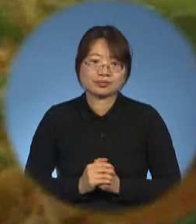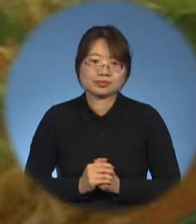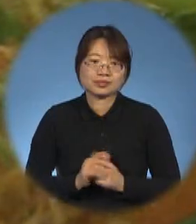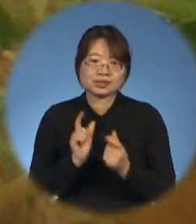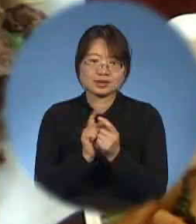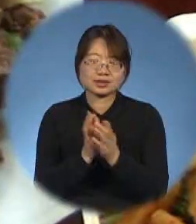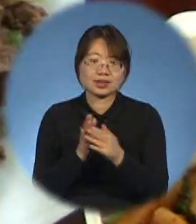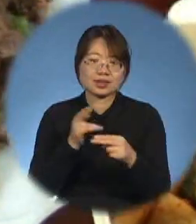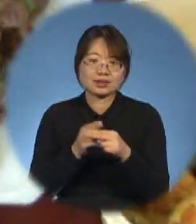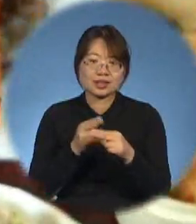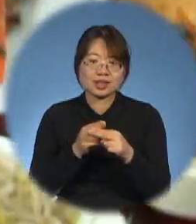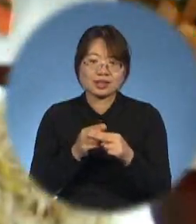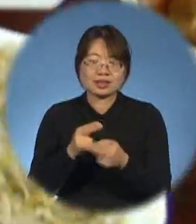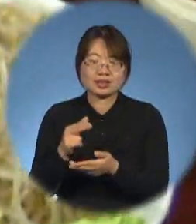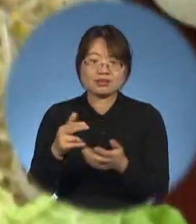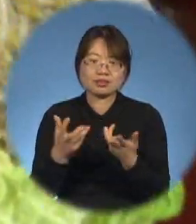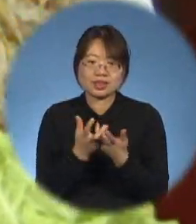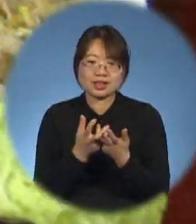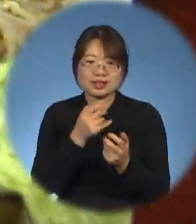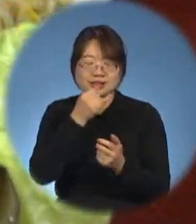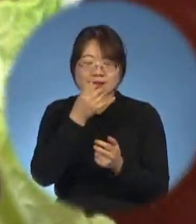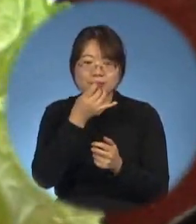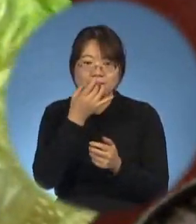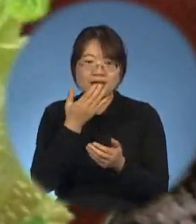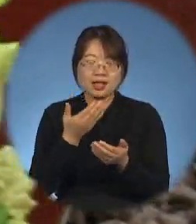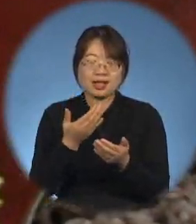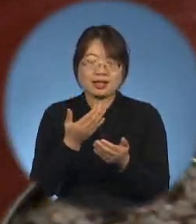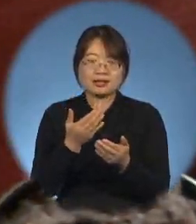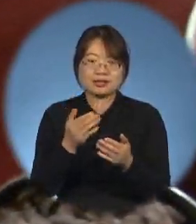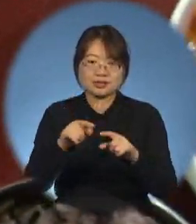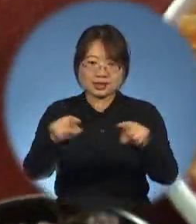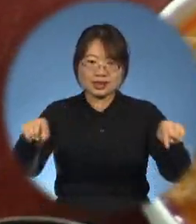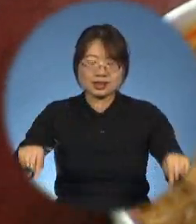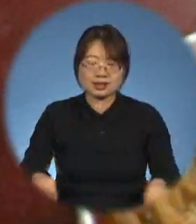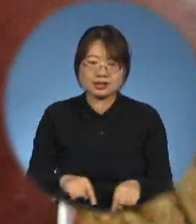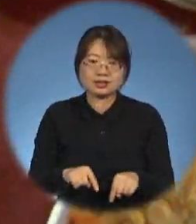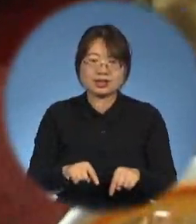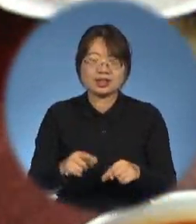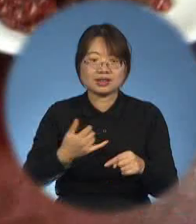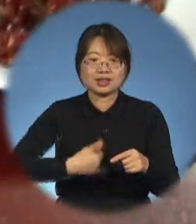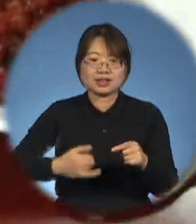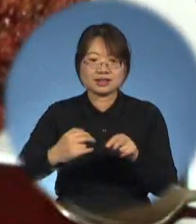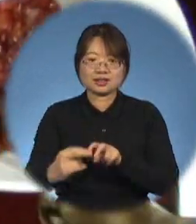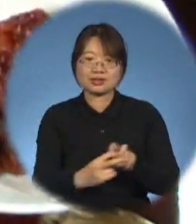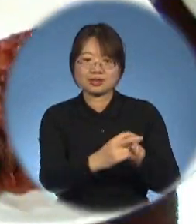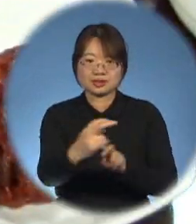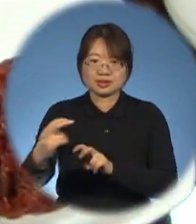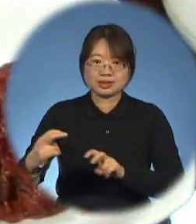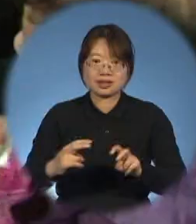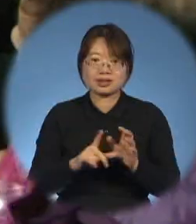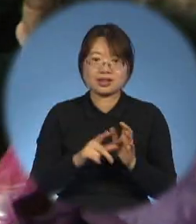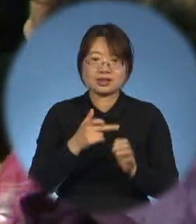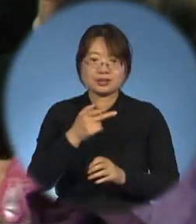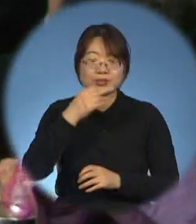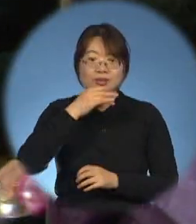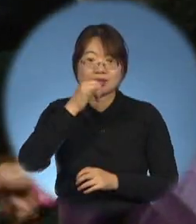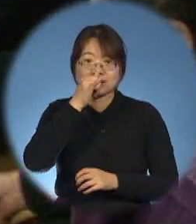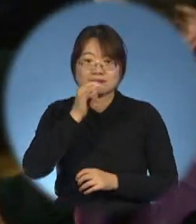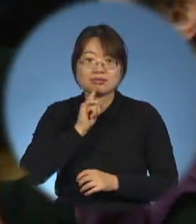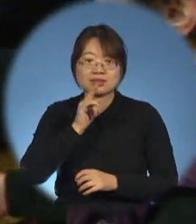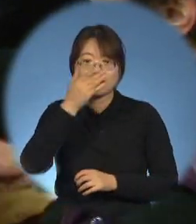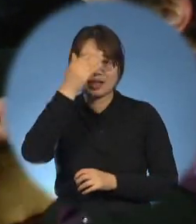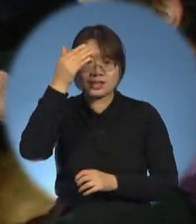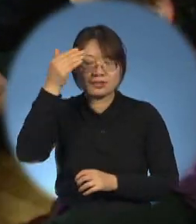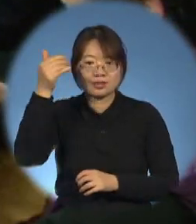직접 만든 음식 들러 꽉 채워진 박상 을 두고 자식들과 마주하고 있을 때 큰 보람을 느끼는 해